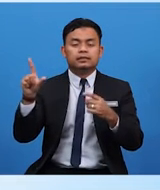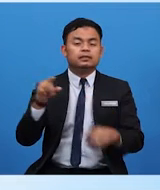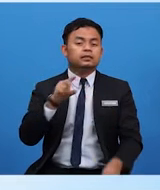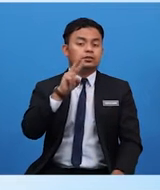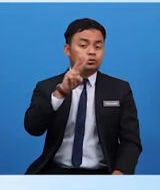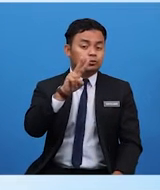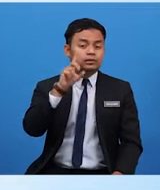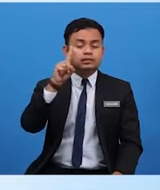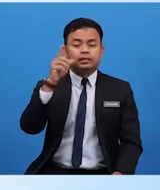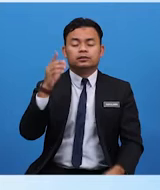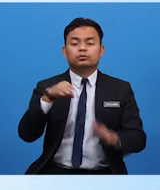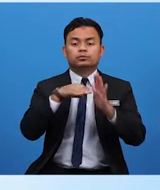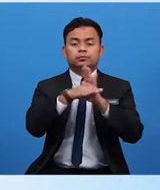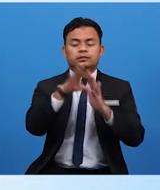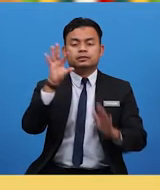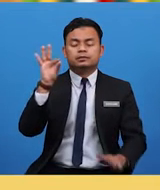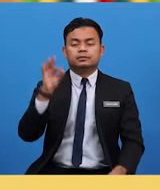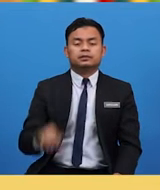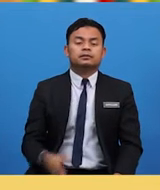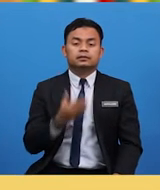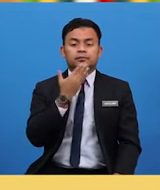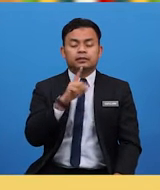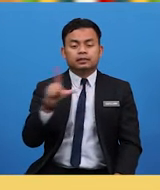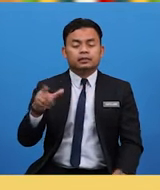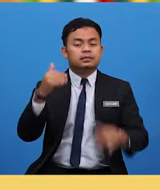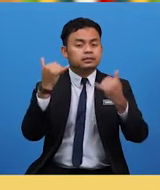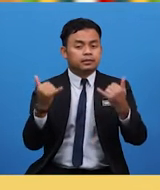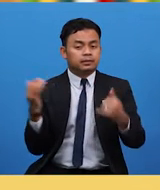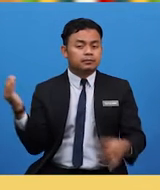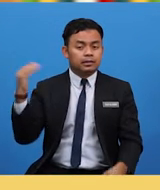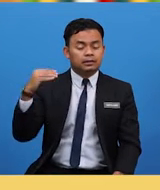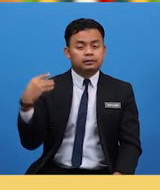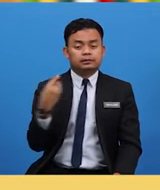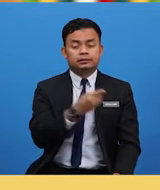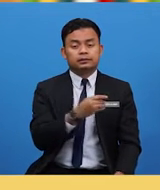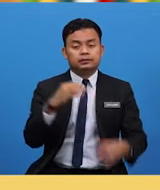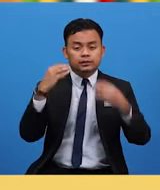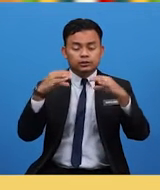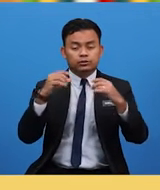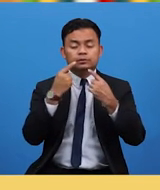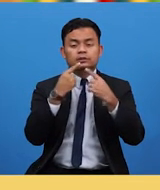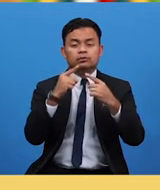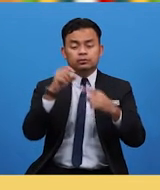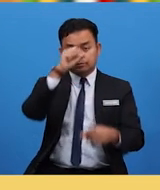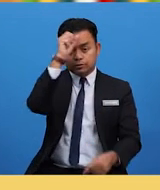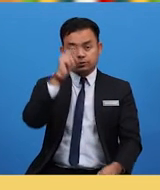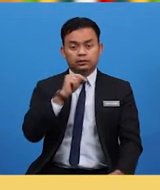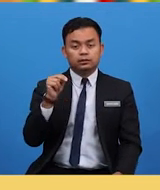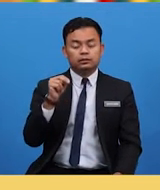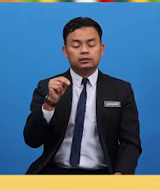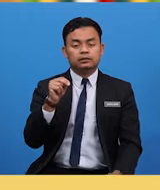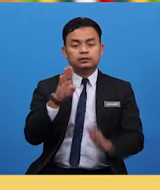la21 bersembilan pailah sekarang Mari kita coba jawab soalan